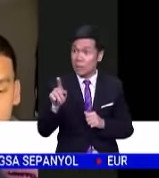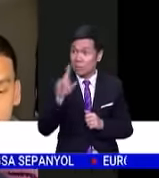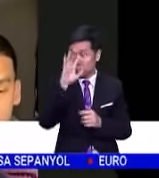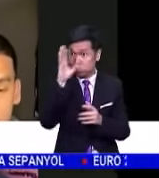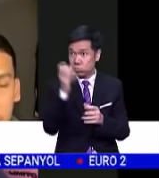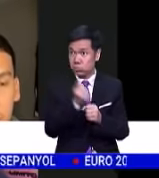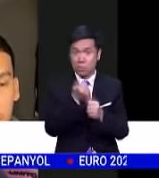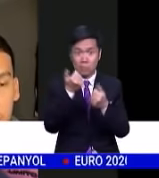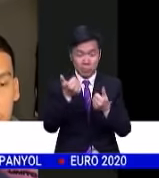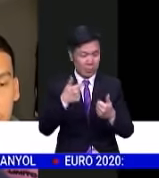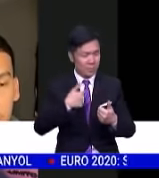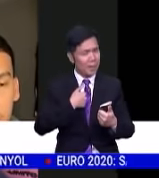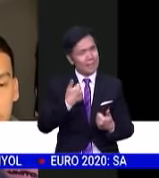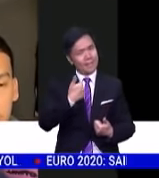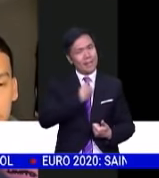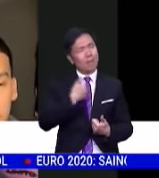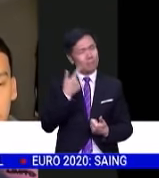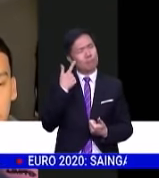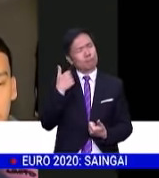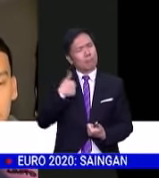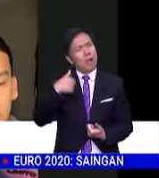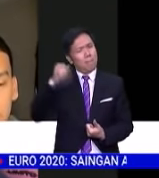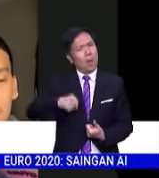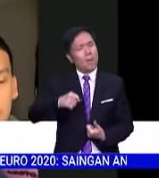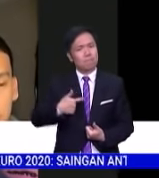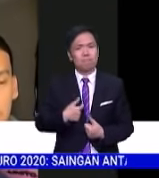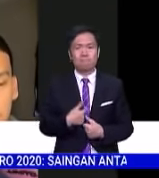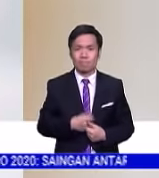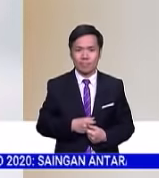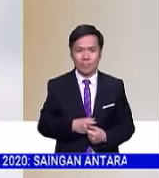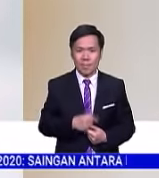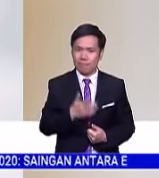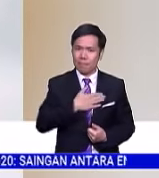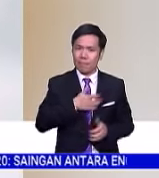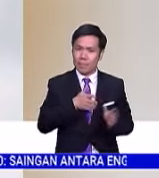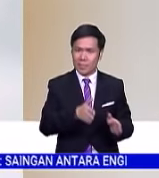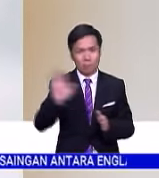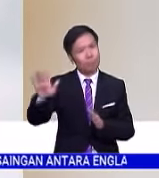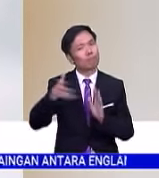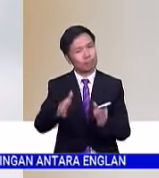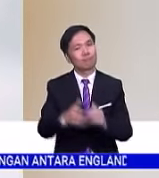dengan, kena confident dengan style yang bawa sendiri itulah, ya. Yeah.